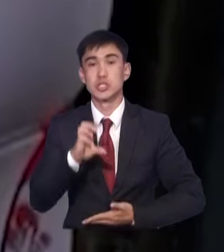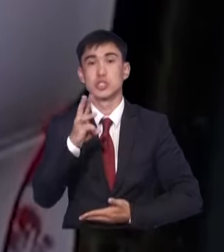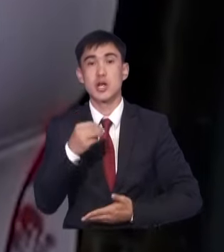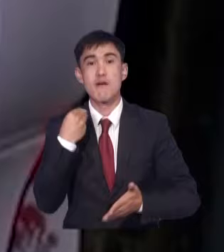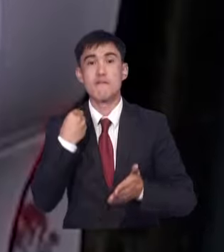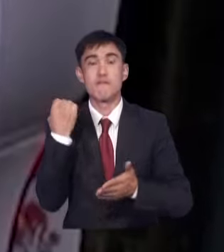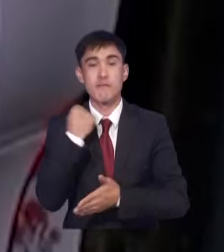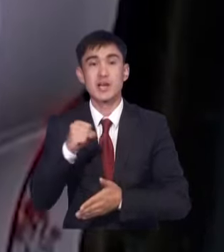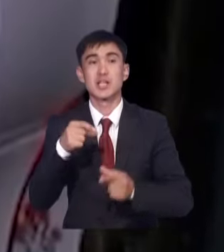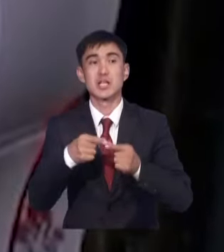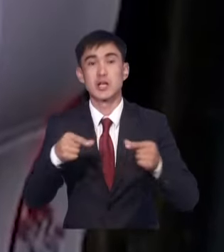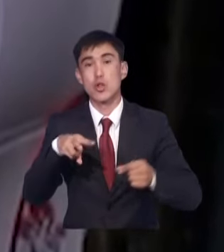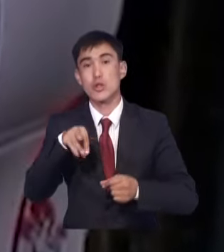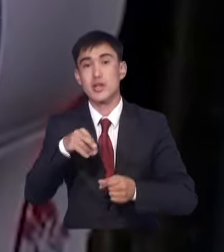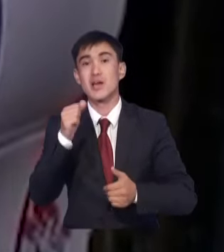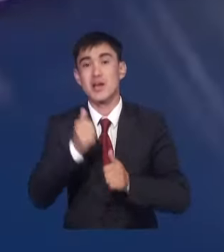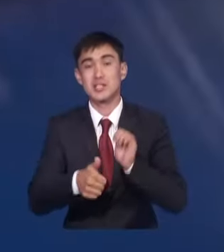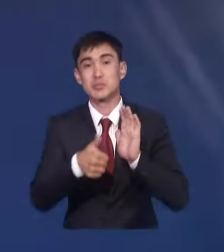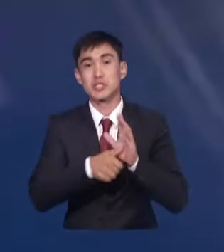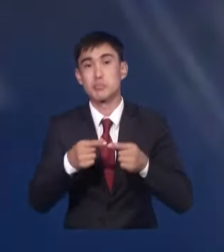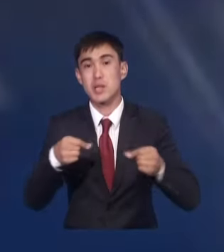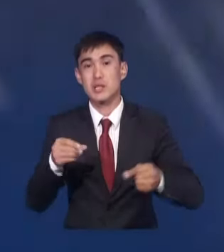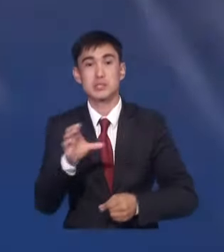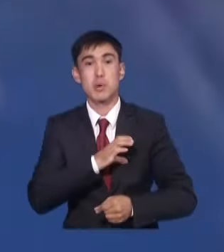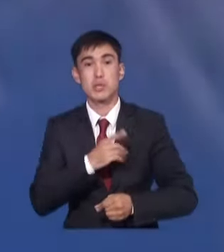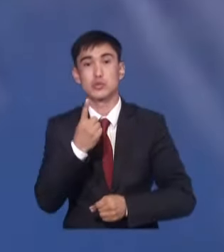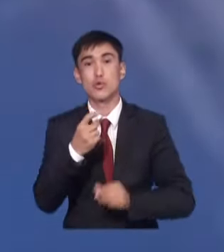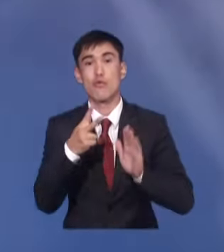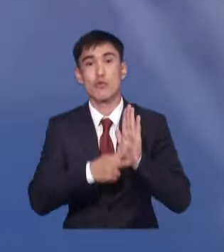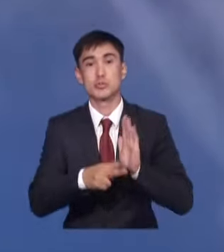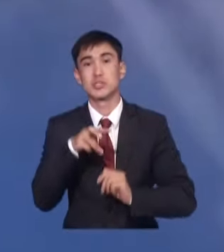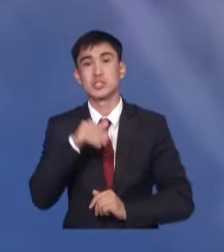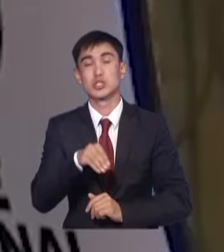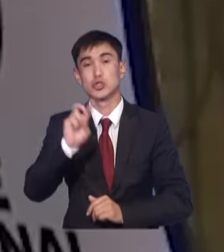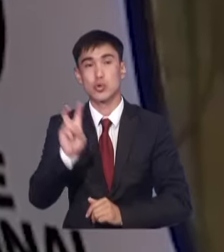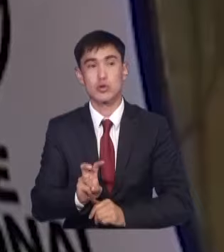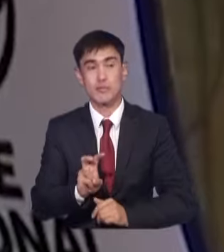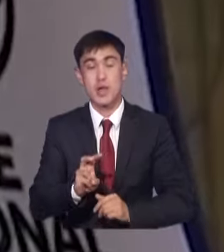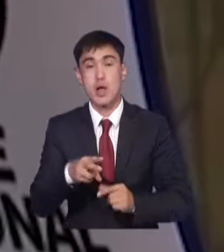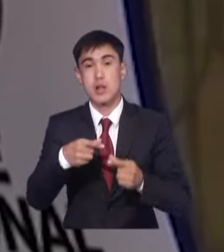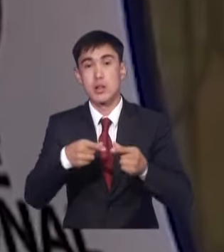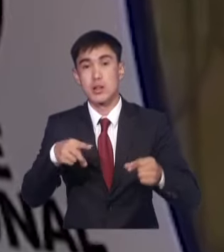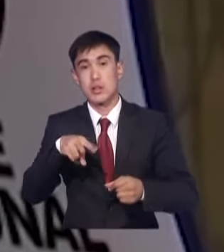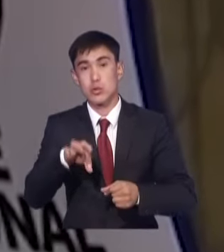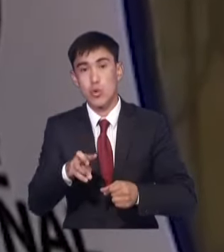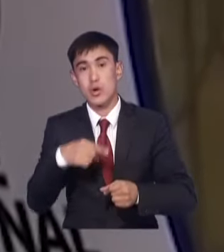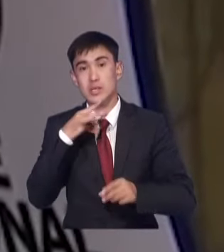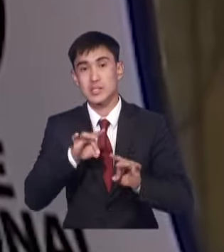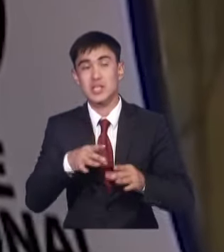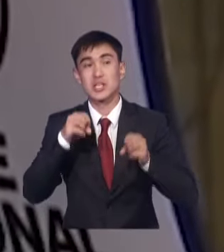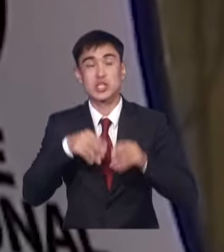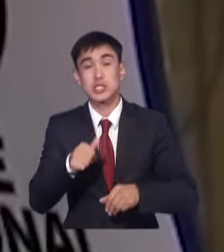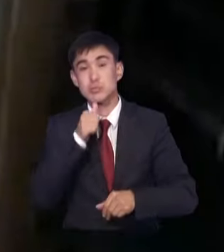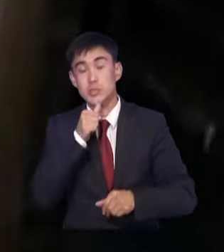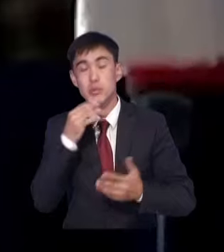лотерею с каждым из шести купленных билетов и разбогатела на 180.000 долларов латойя берк рассказала что решила